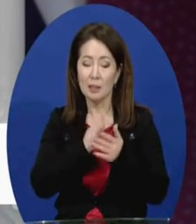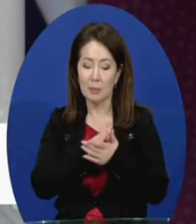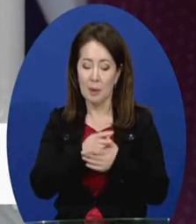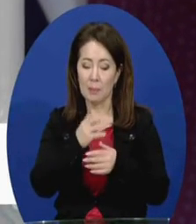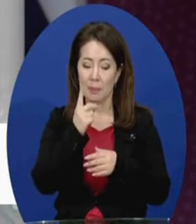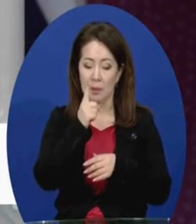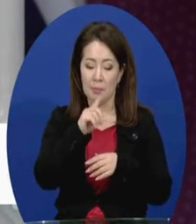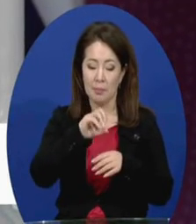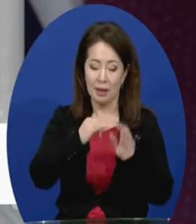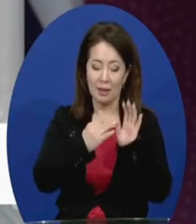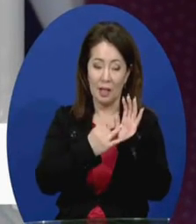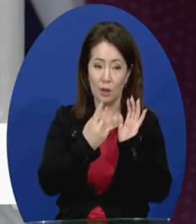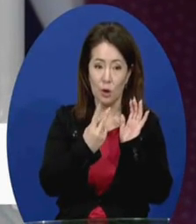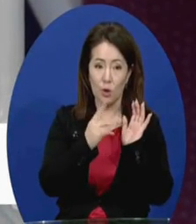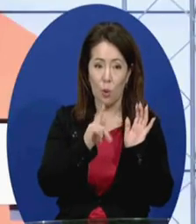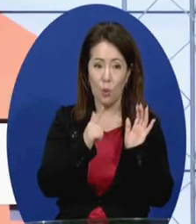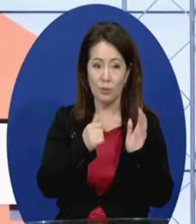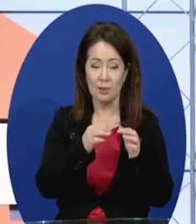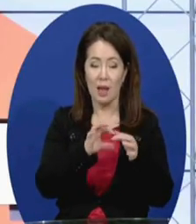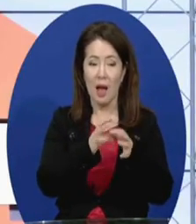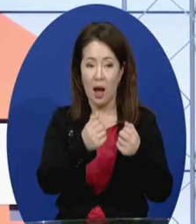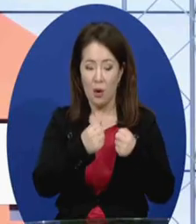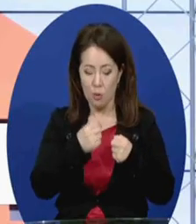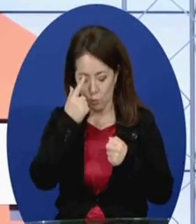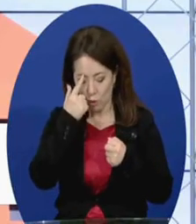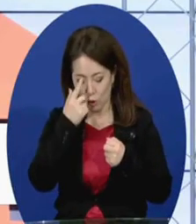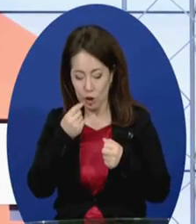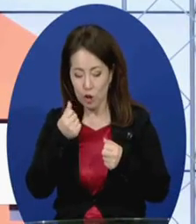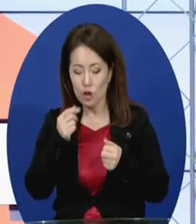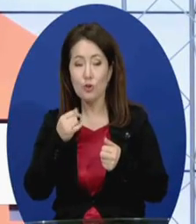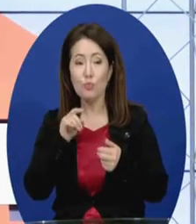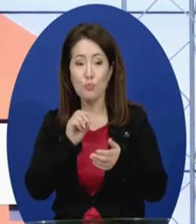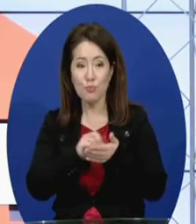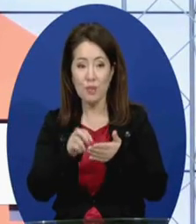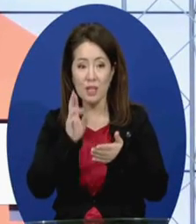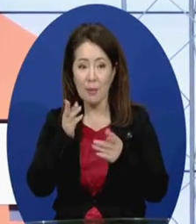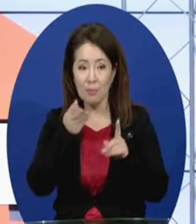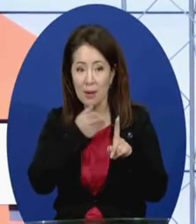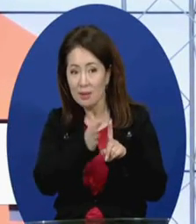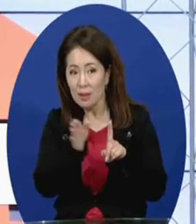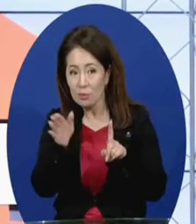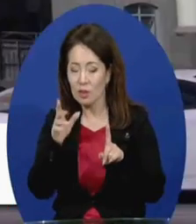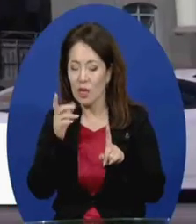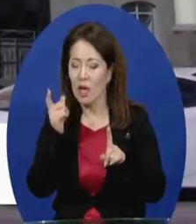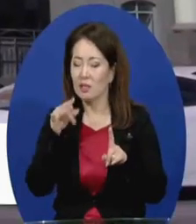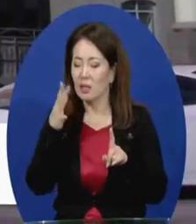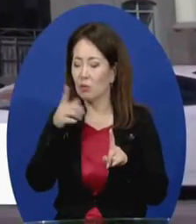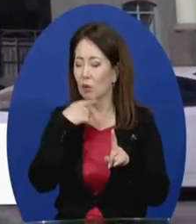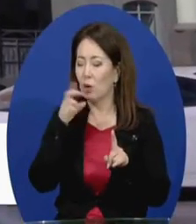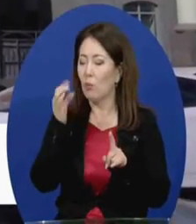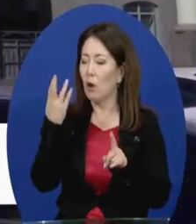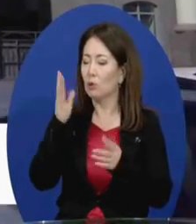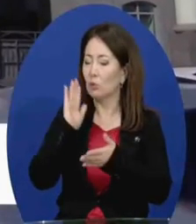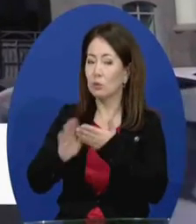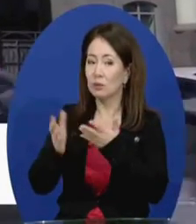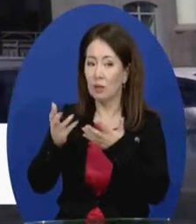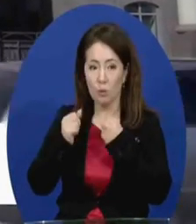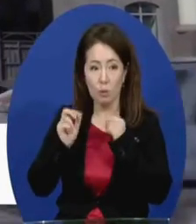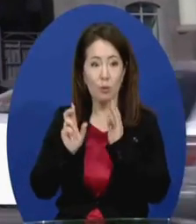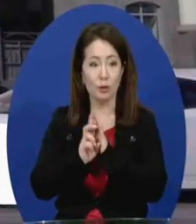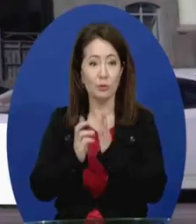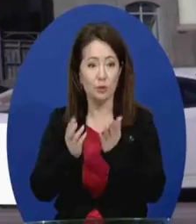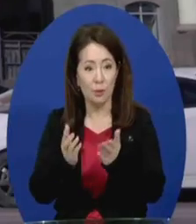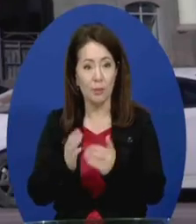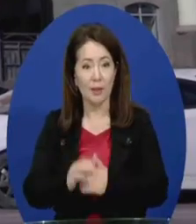1000 доллар ширхэг хувьцааны ноогдол ашиг авахтаа нээлгсэн Монголын хөрөнгийн биржид бүртгэлтэй үнэт цаасны компаниар дамжуулан Эрдэнэс 5 долгоон бонд худалдан авах боломжтой юм байна.